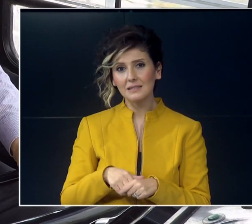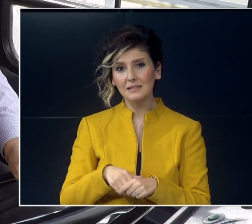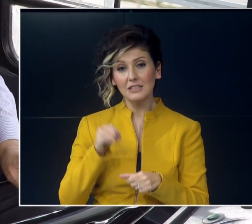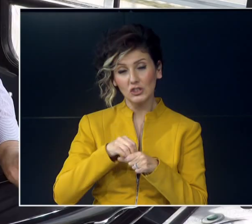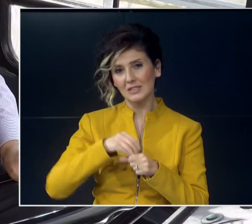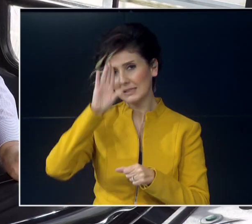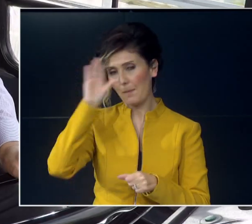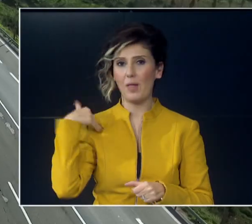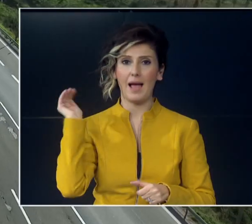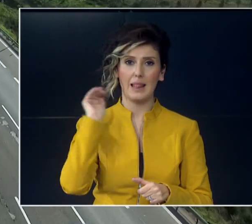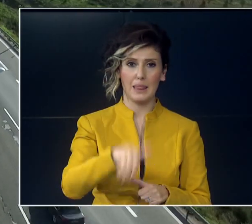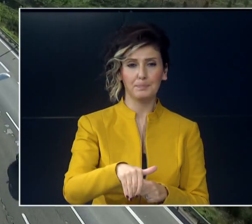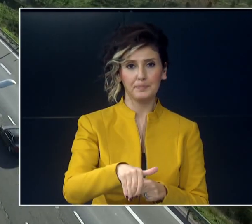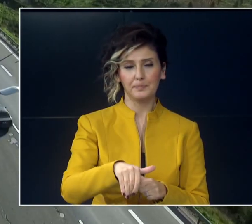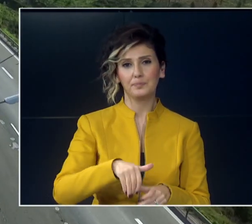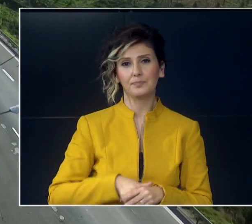İstanbul'a geldim.